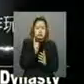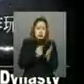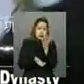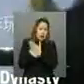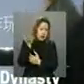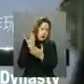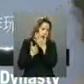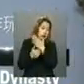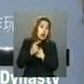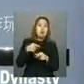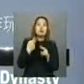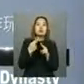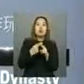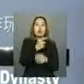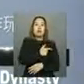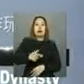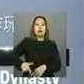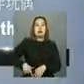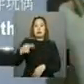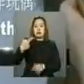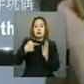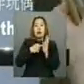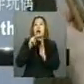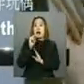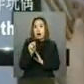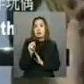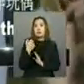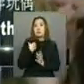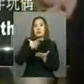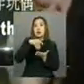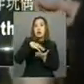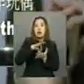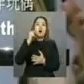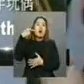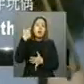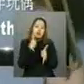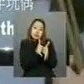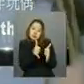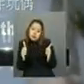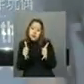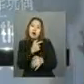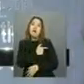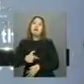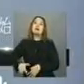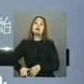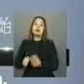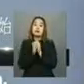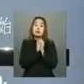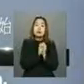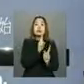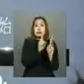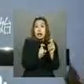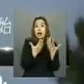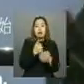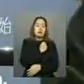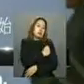ราชวงศ์ฮั่นจากตำนานที่เล่าขานเรื่องนางสนมของจักรพรรดิเสียชีวิตทำให้จักรพรรดิเสียพระทัยมากคุ